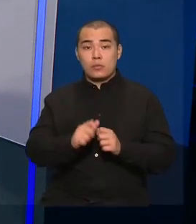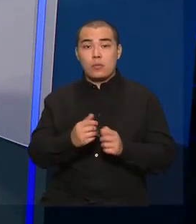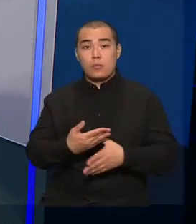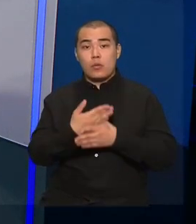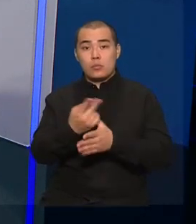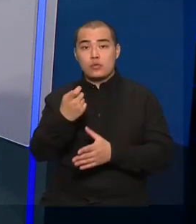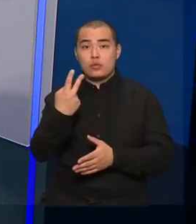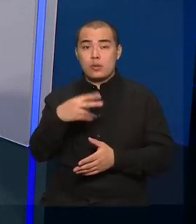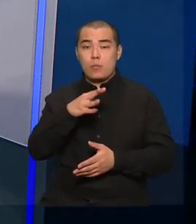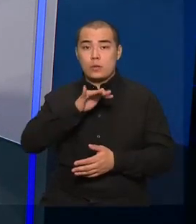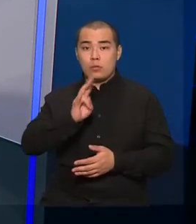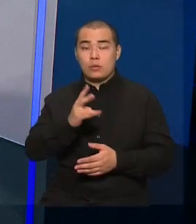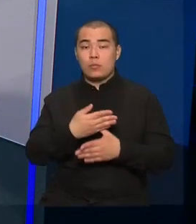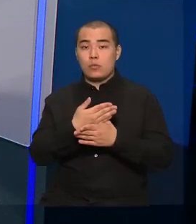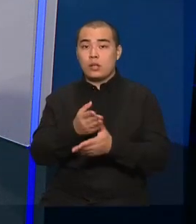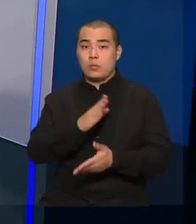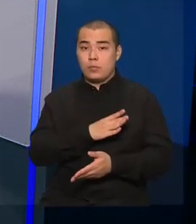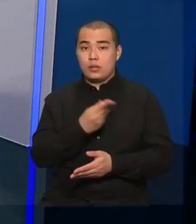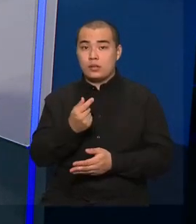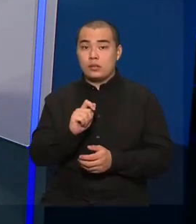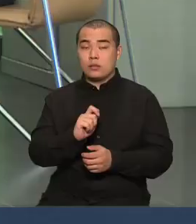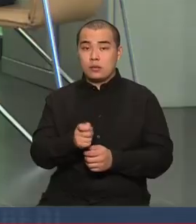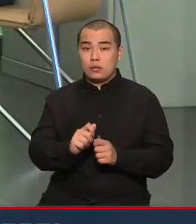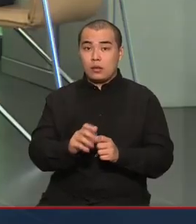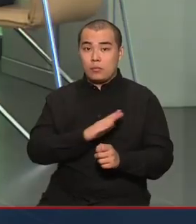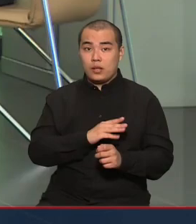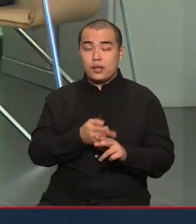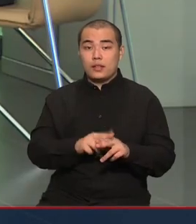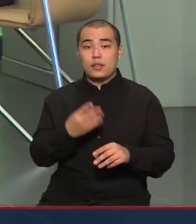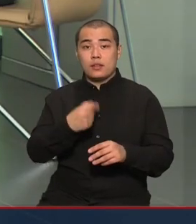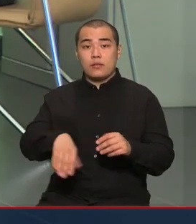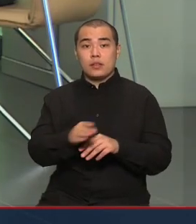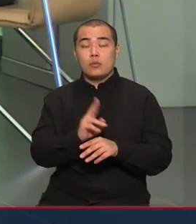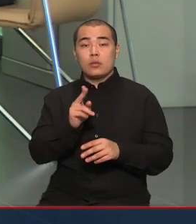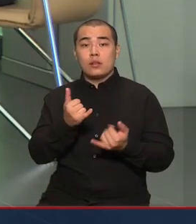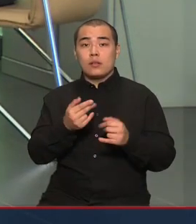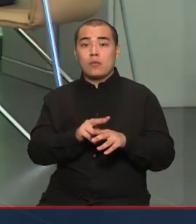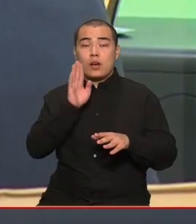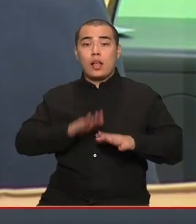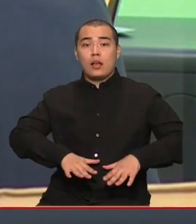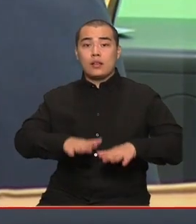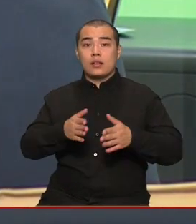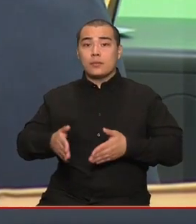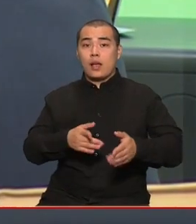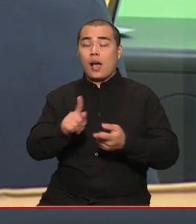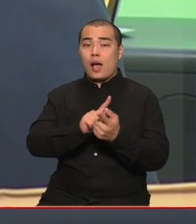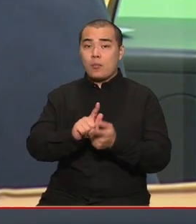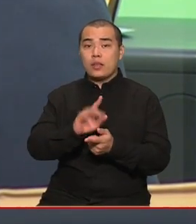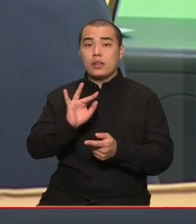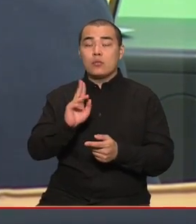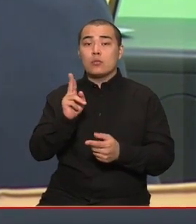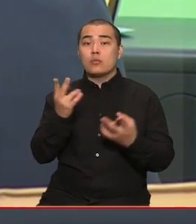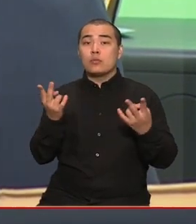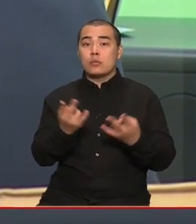қосымша 120 миллион теңге қаражат аударды. Бұл қаржының барлығы тасқыннан бұзылған тас жолдарды қалыпқа келтіруге,